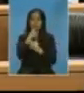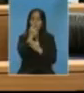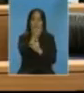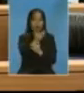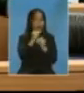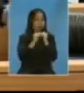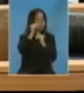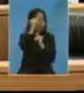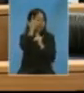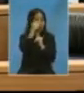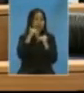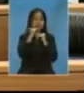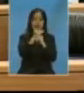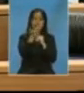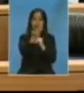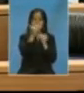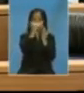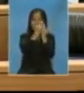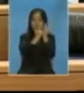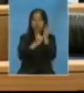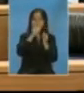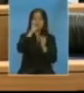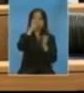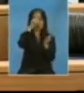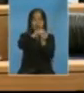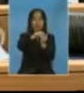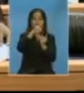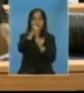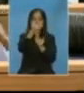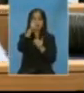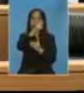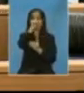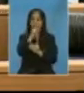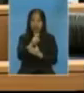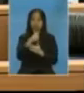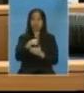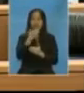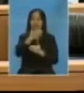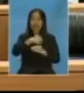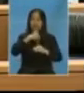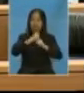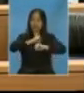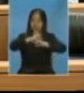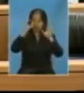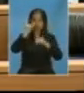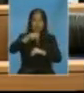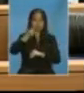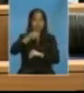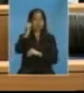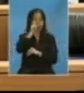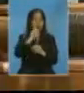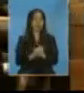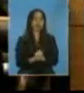ได้เรียกร้องมากไปกว่านี้ครับเพราะฉะนั้นนี่ผมอยากจะกราบเรียนนะครับว่าผมต้องการให้ความจริงปรากฏสุดท้ายครับ